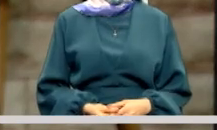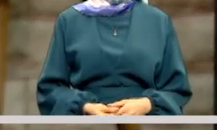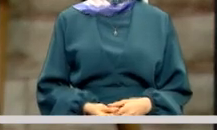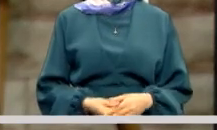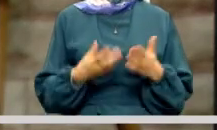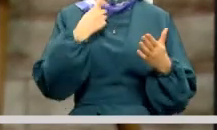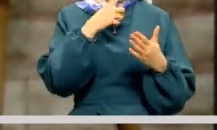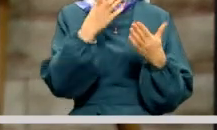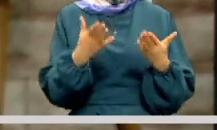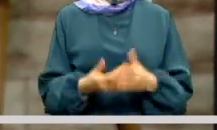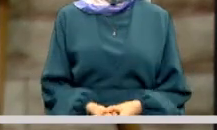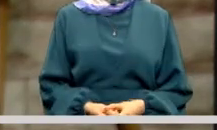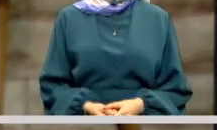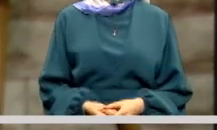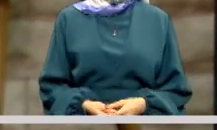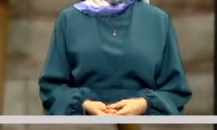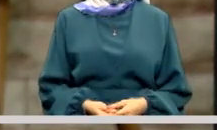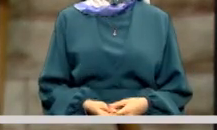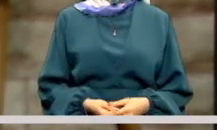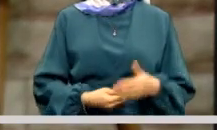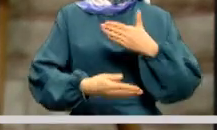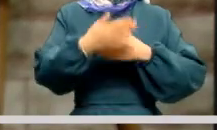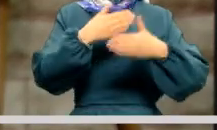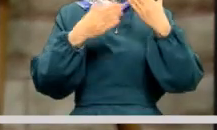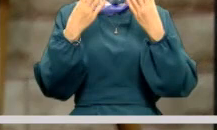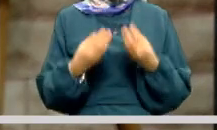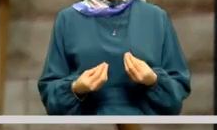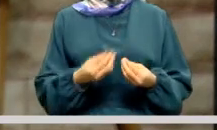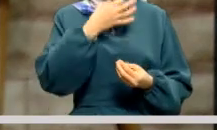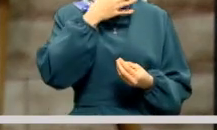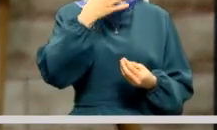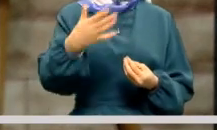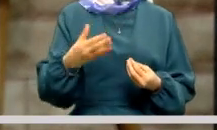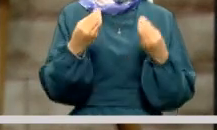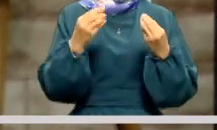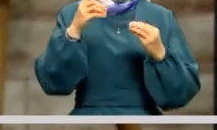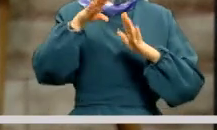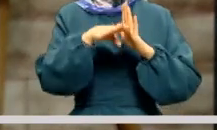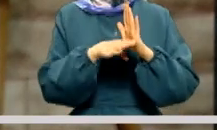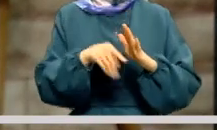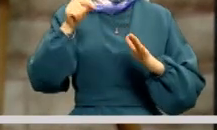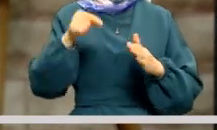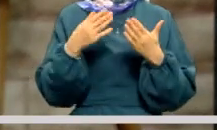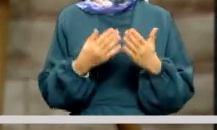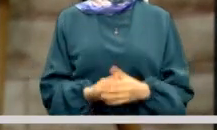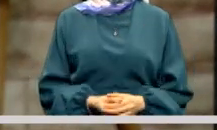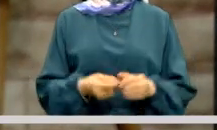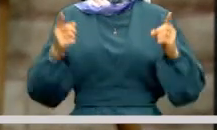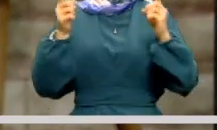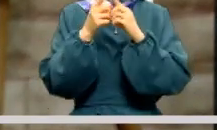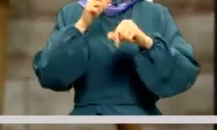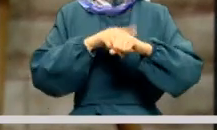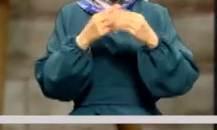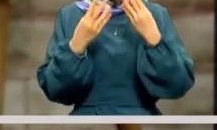ben özellikle Tabii teşekkür ediyorum güzel bir program böyle bir kısa zaman